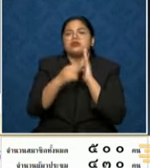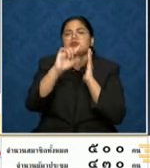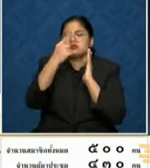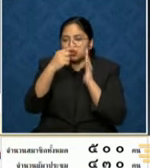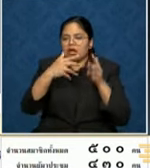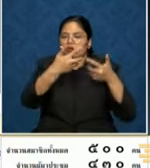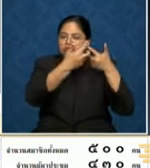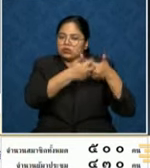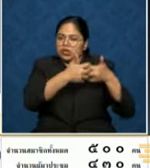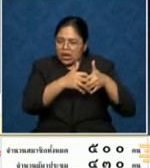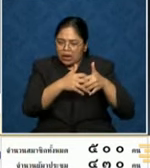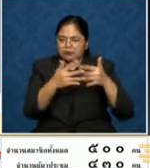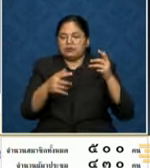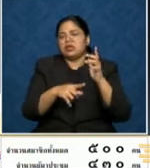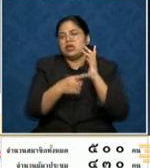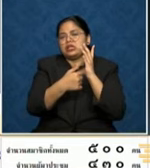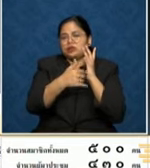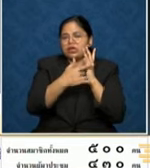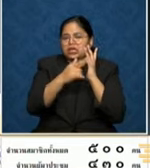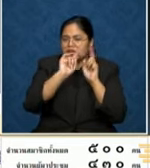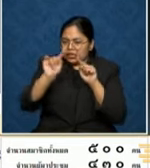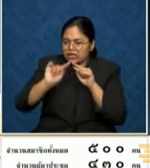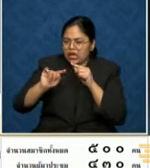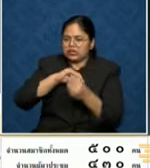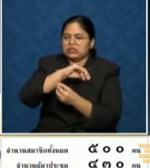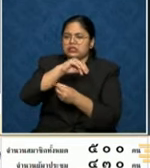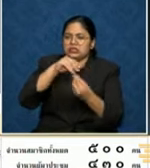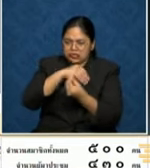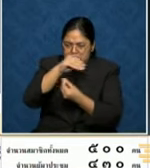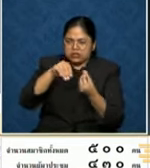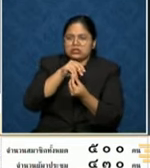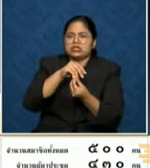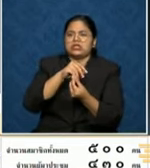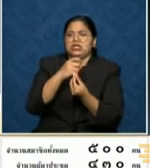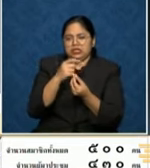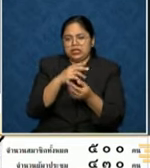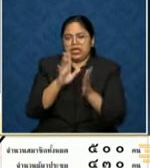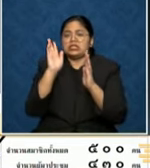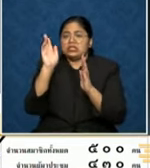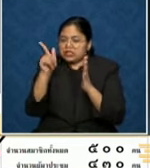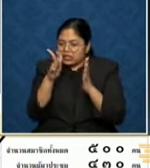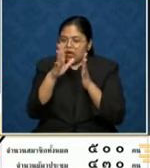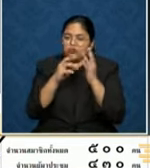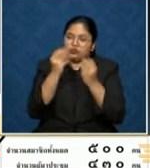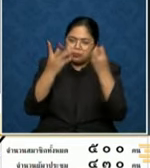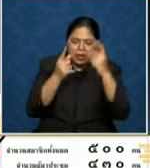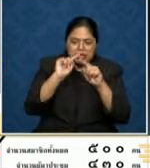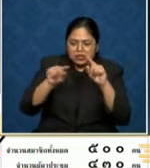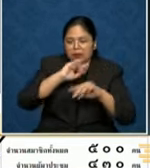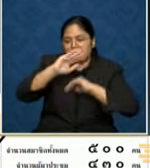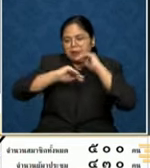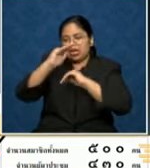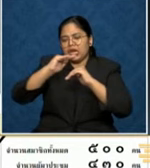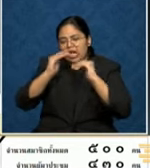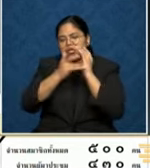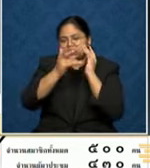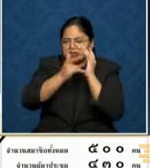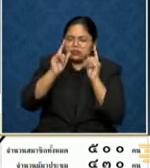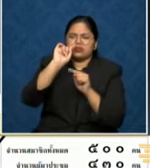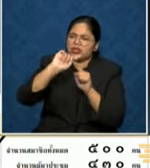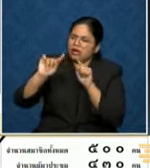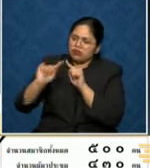มเทคโนโลยีชั้นสูงอุตสาหกรรมสีเขียวอุตสาหกรรมความมั่นคงการวิจัยพัฒนาเทคโนโลยีและนวัตกรรม